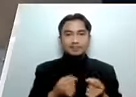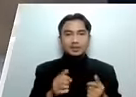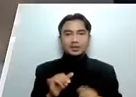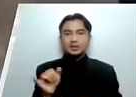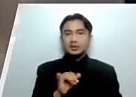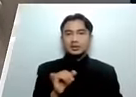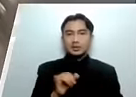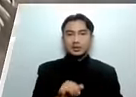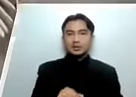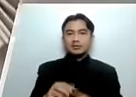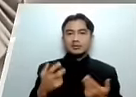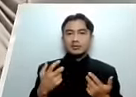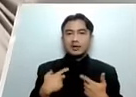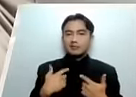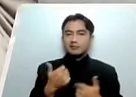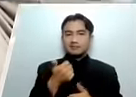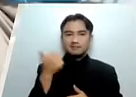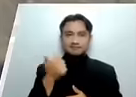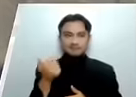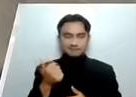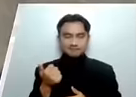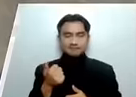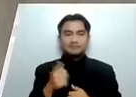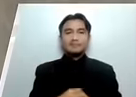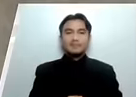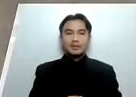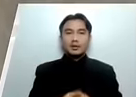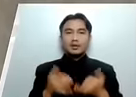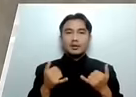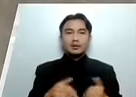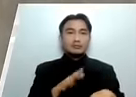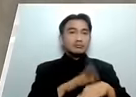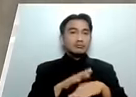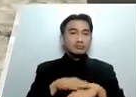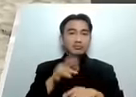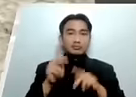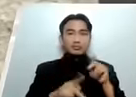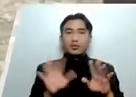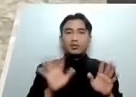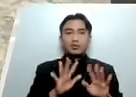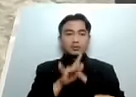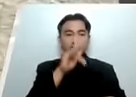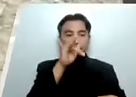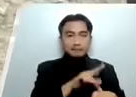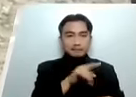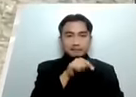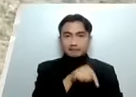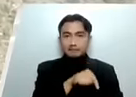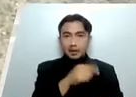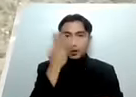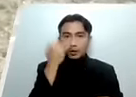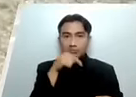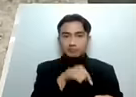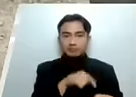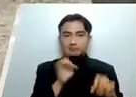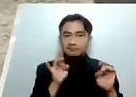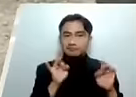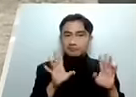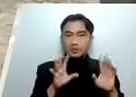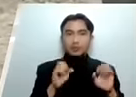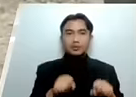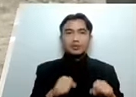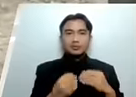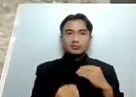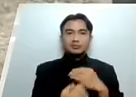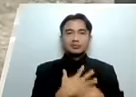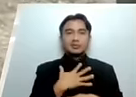sea cucumbers. Babala nila sa mga turista, huwag hawakan ang mga ito dahil maaaring mangitim o magkulay ube